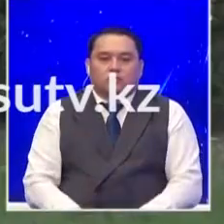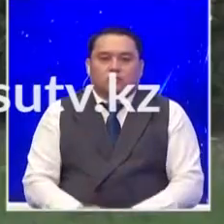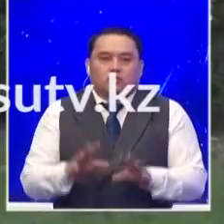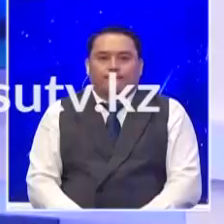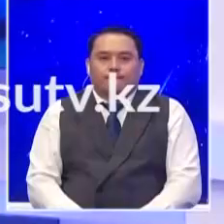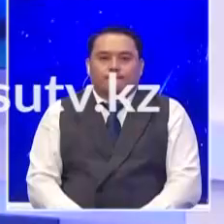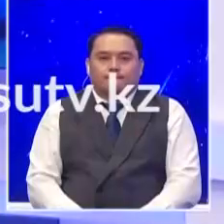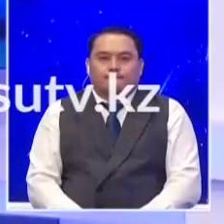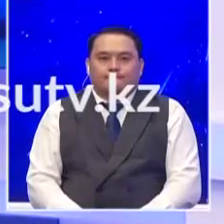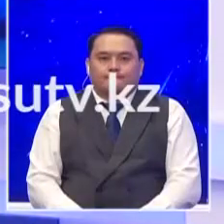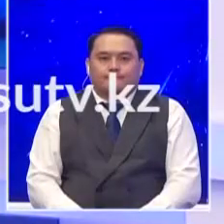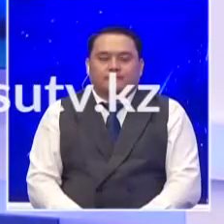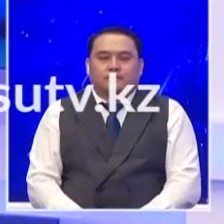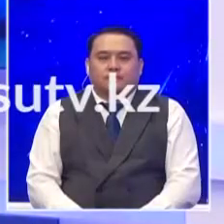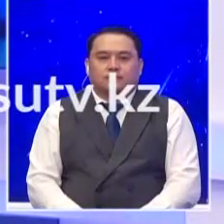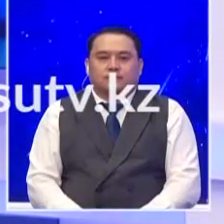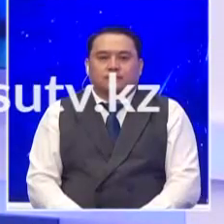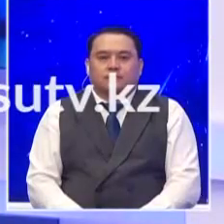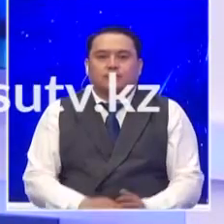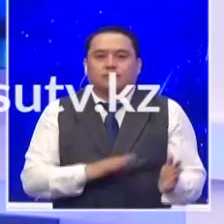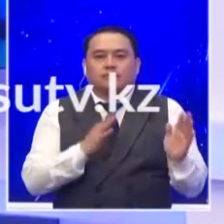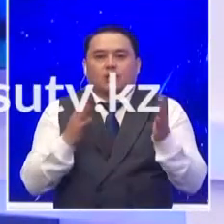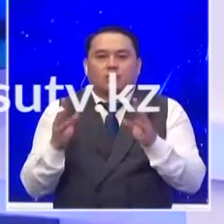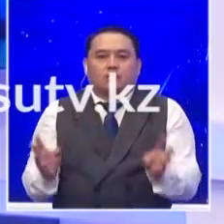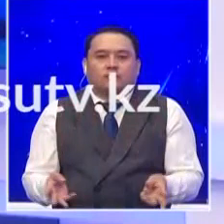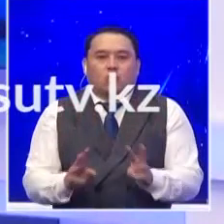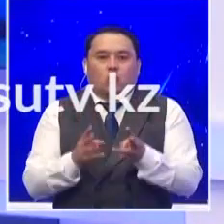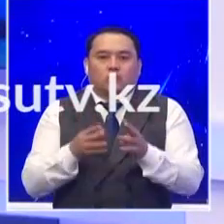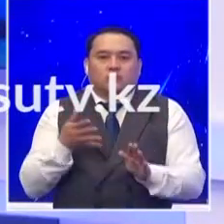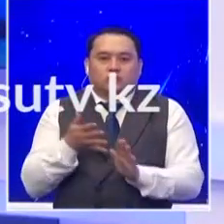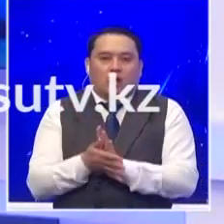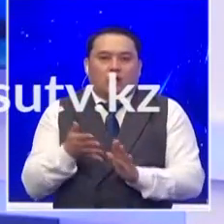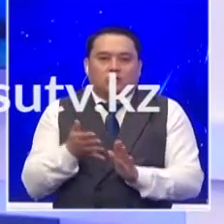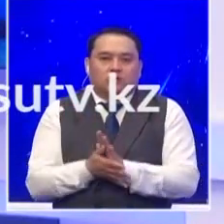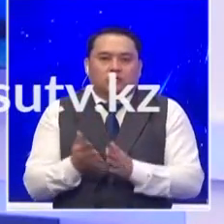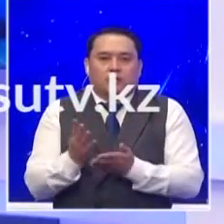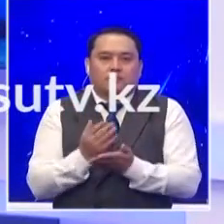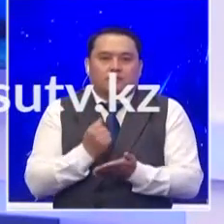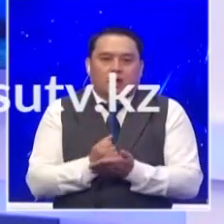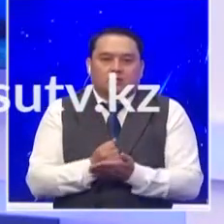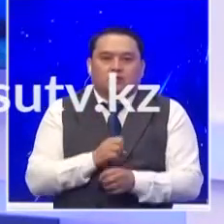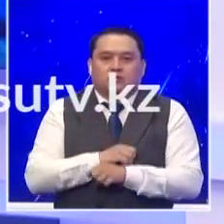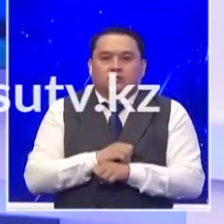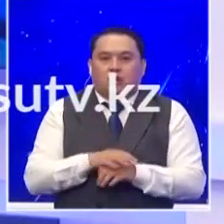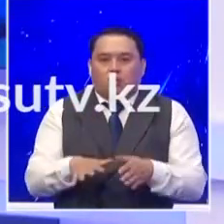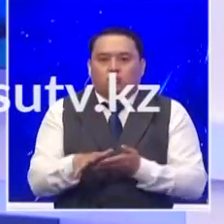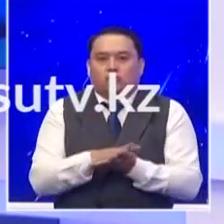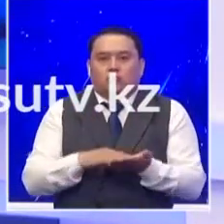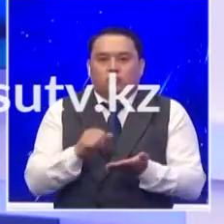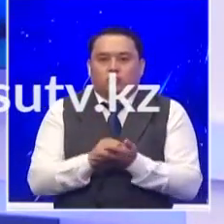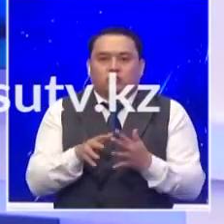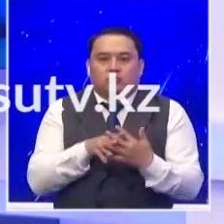тушения. Борьба со степными пожарами требует неимоверных затрат, средств и ресурсов. Распространившийся огонь